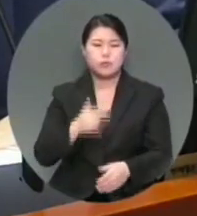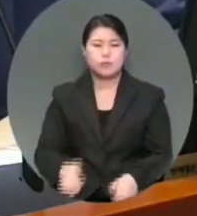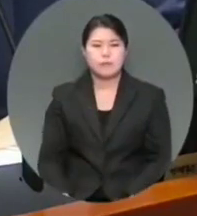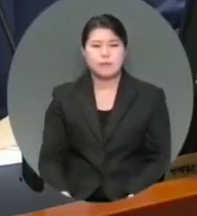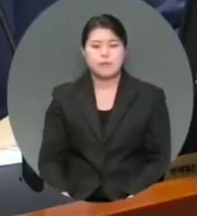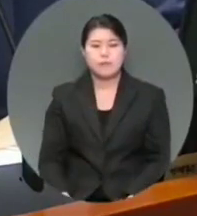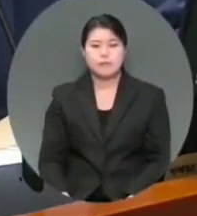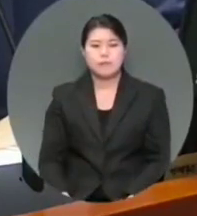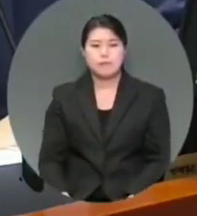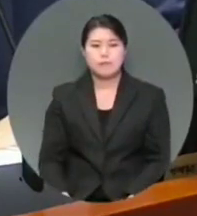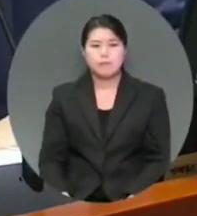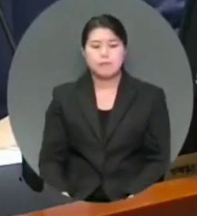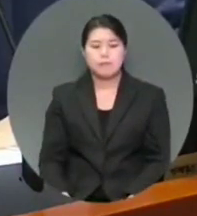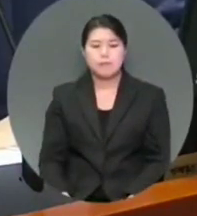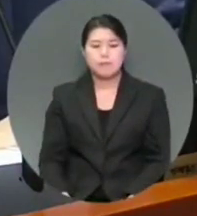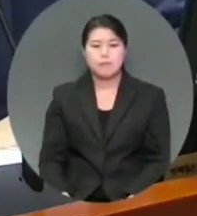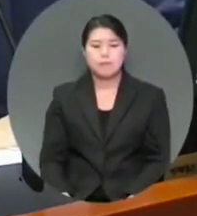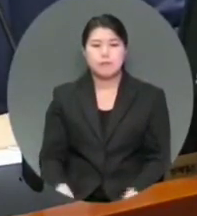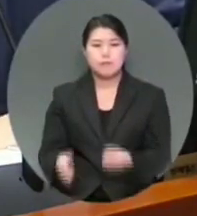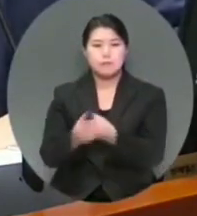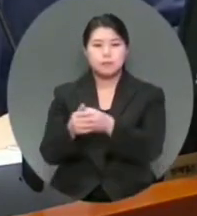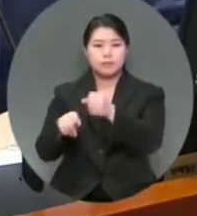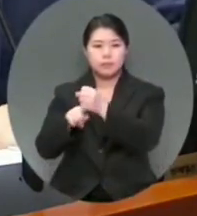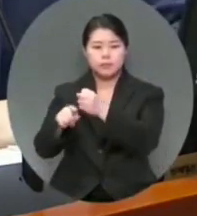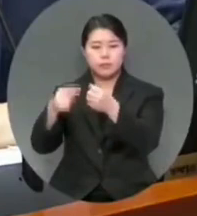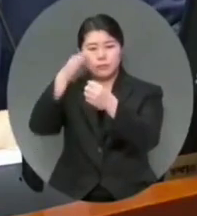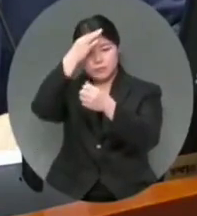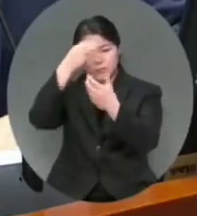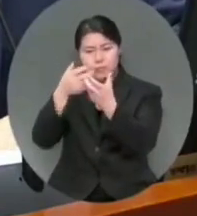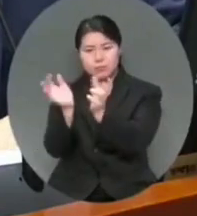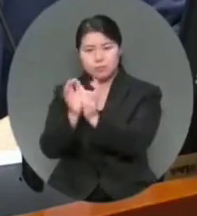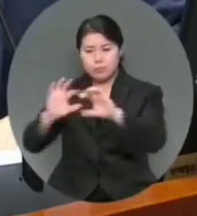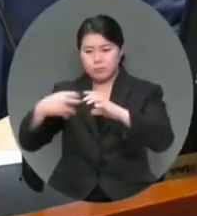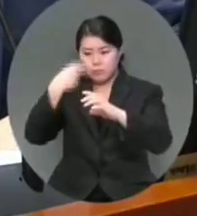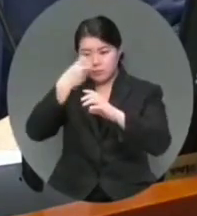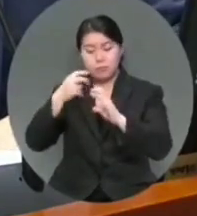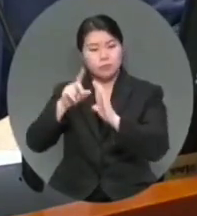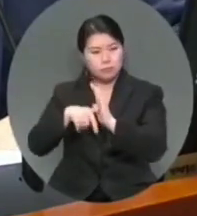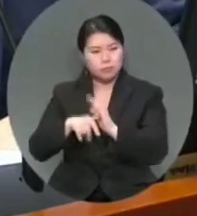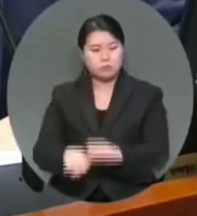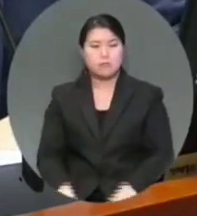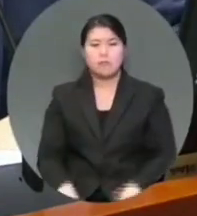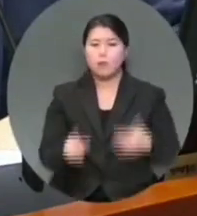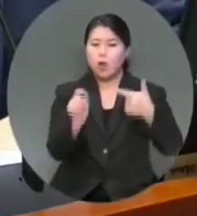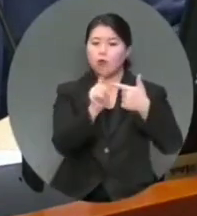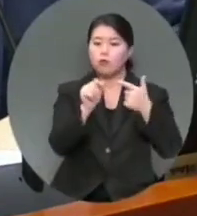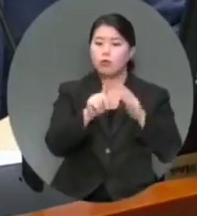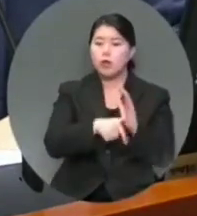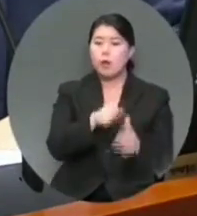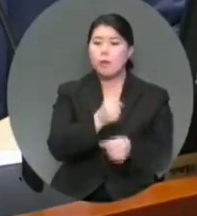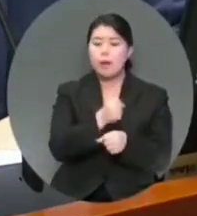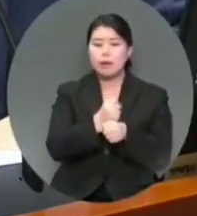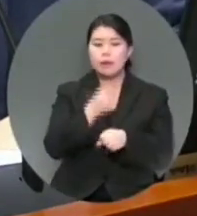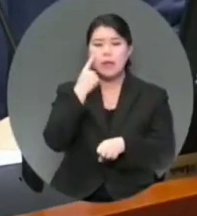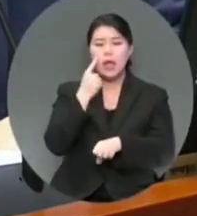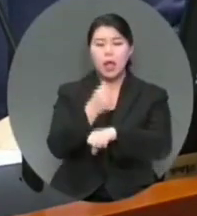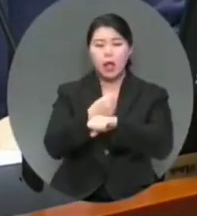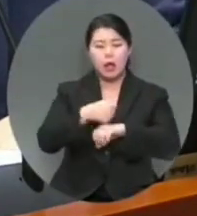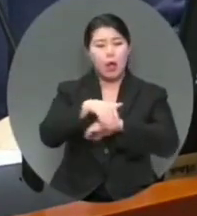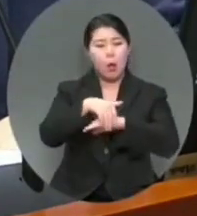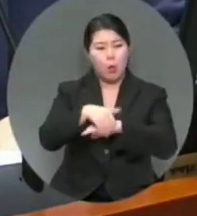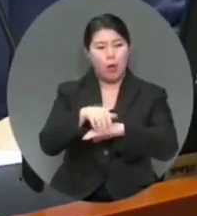자, 그래서 저희들이 과기부 국정감사할 때부터 그러면 6월 달에 만들어졌던 R&D